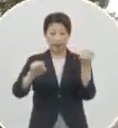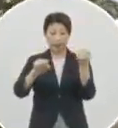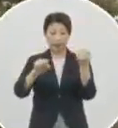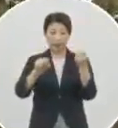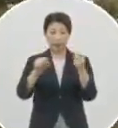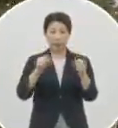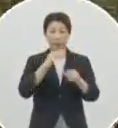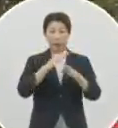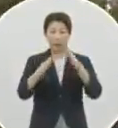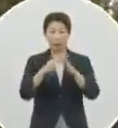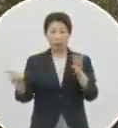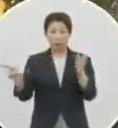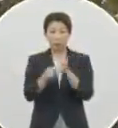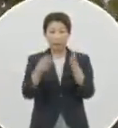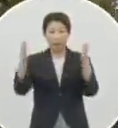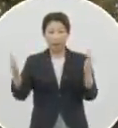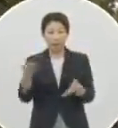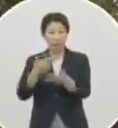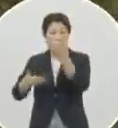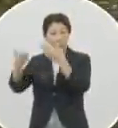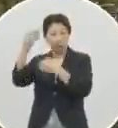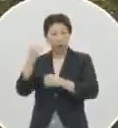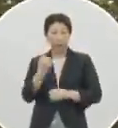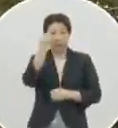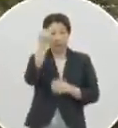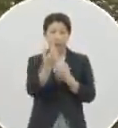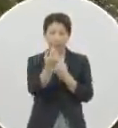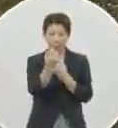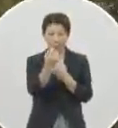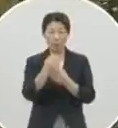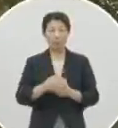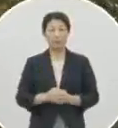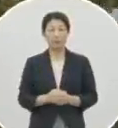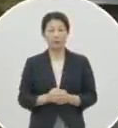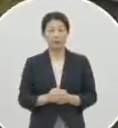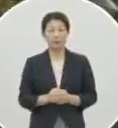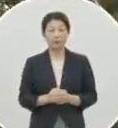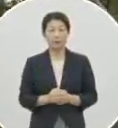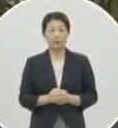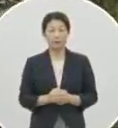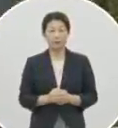代にタイムスリップしたかのような気分になれるでし